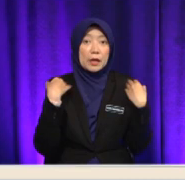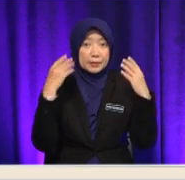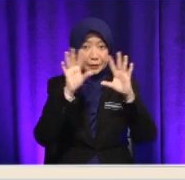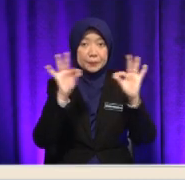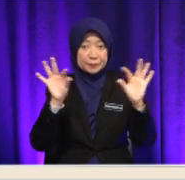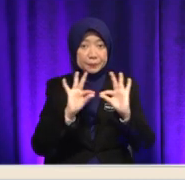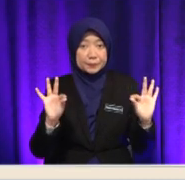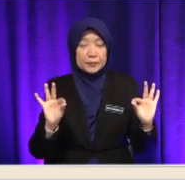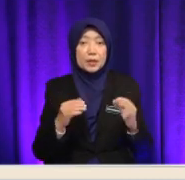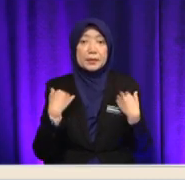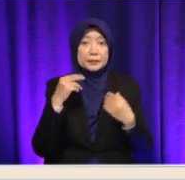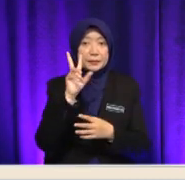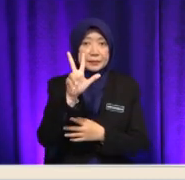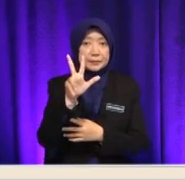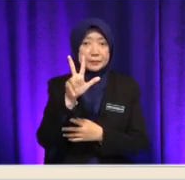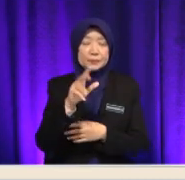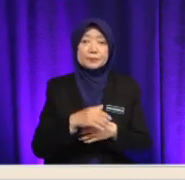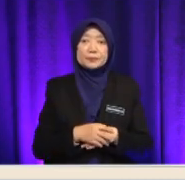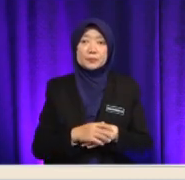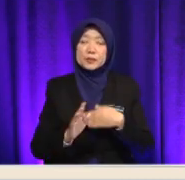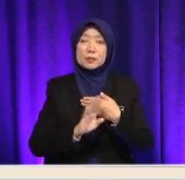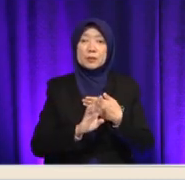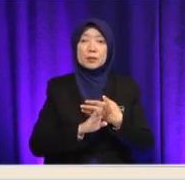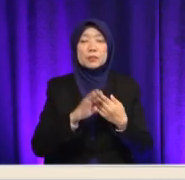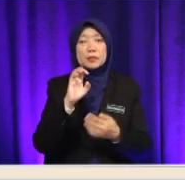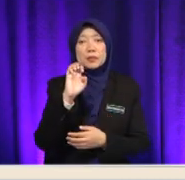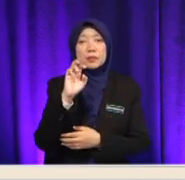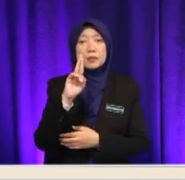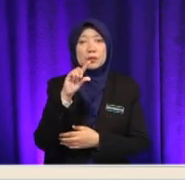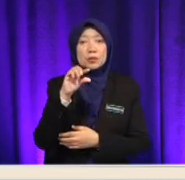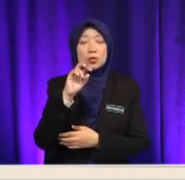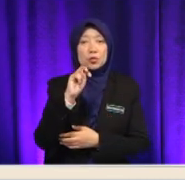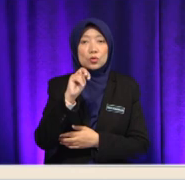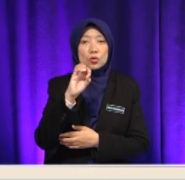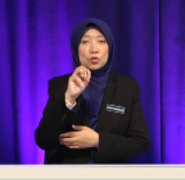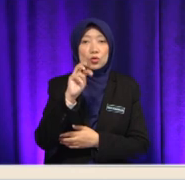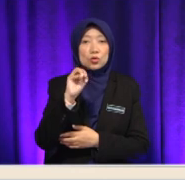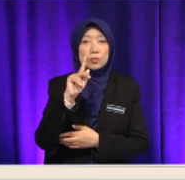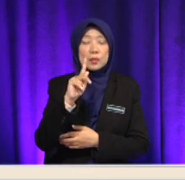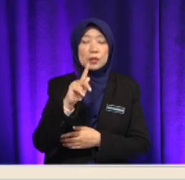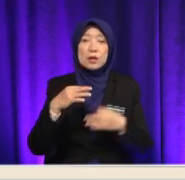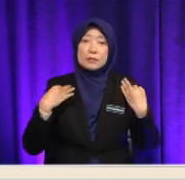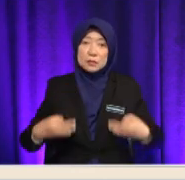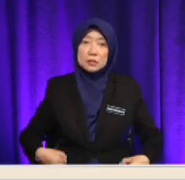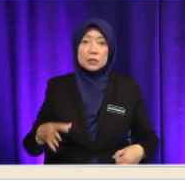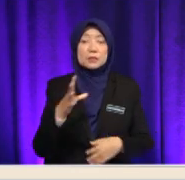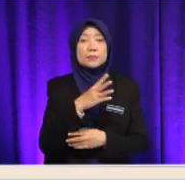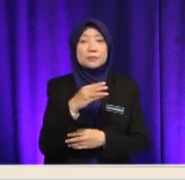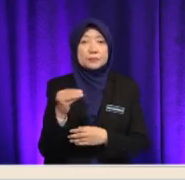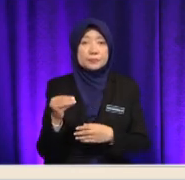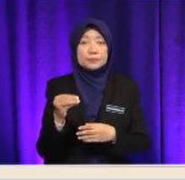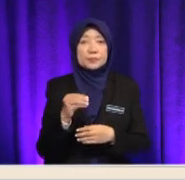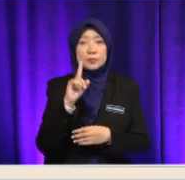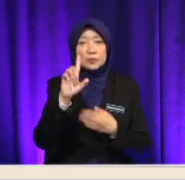ada tiga ya bahaya egonomi bahaya kimia dan juga bahaya fisika Oke kalau kita